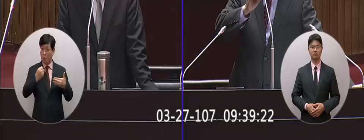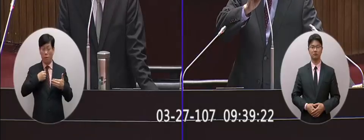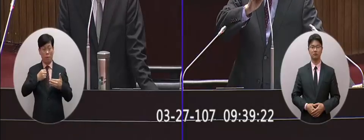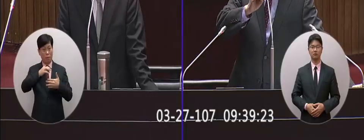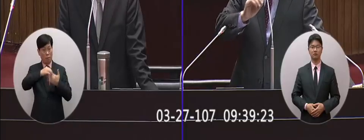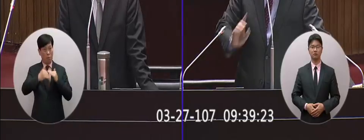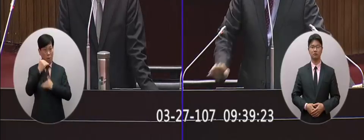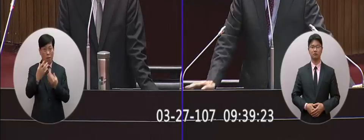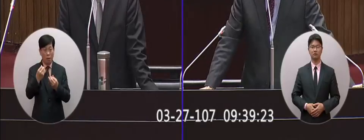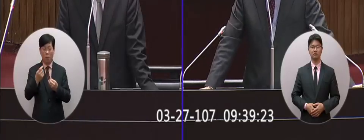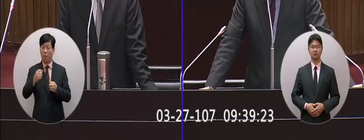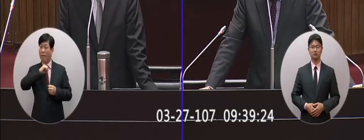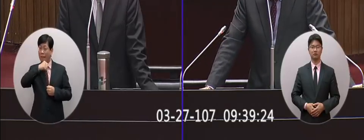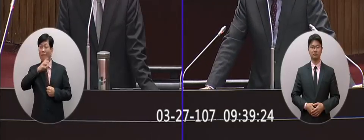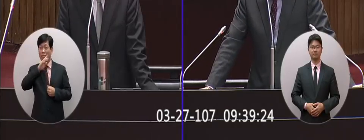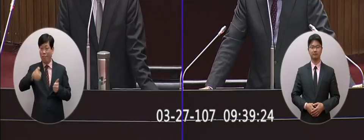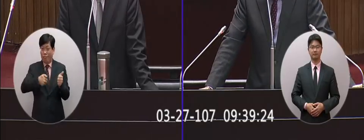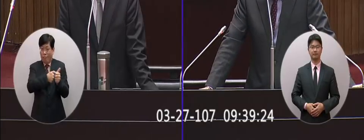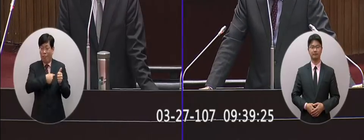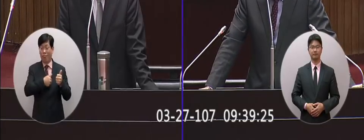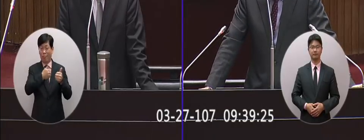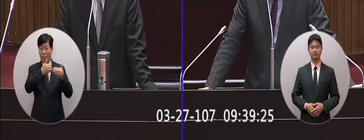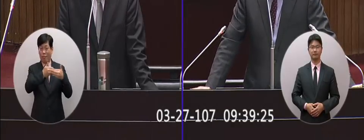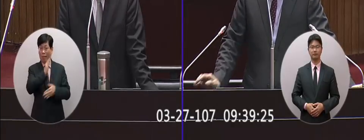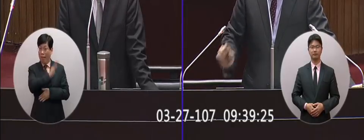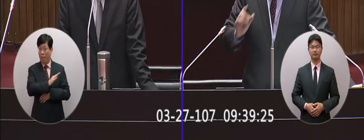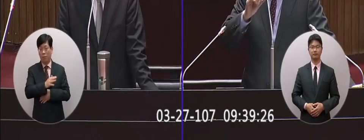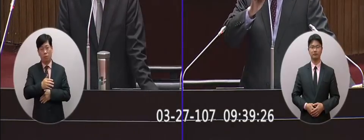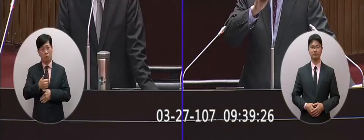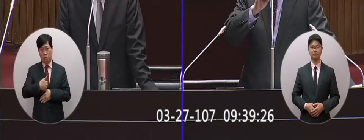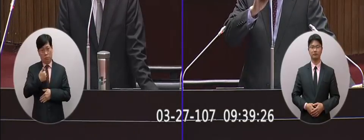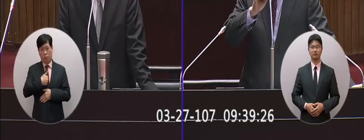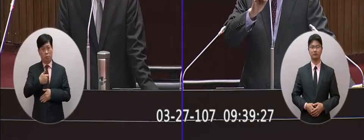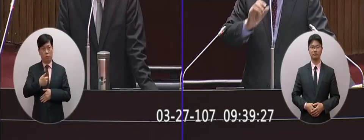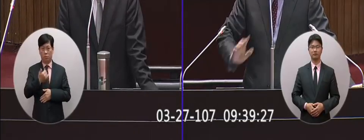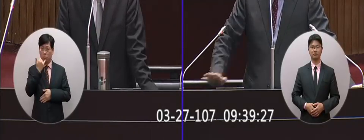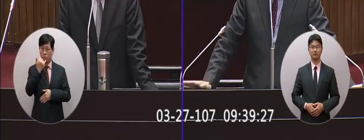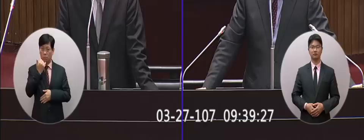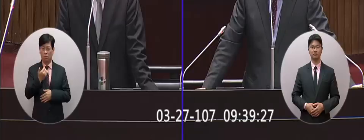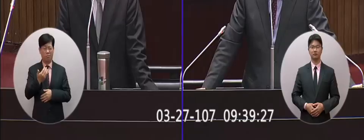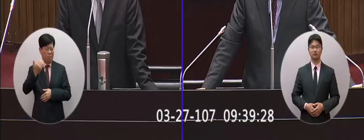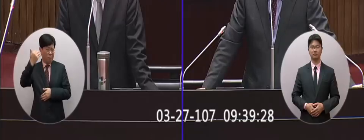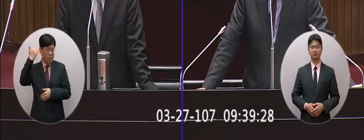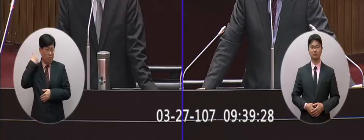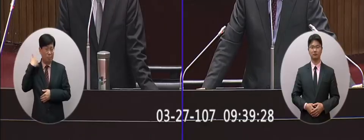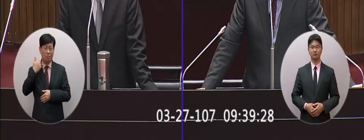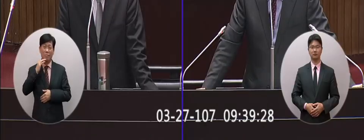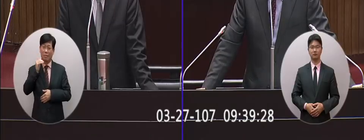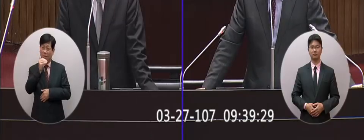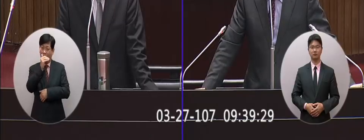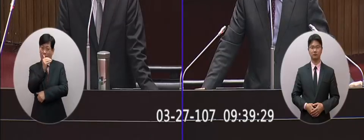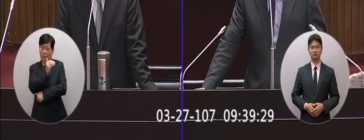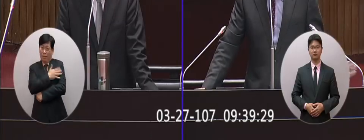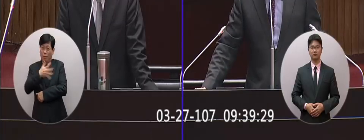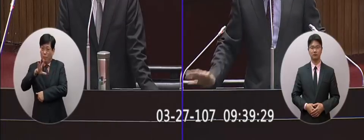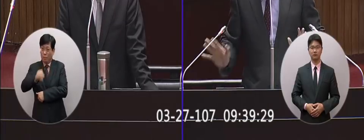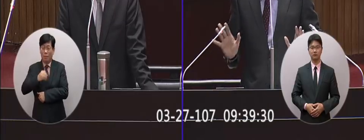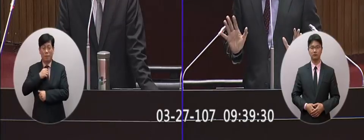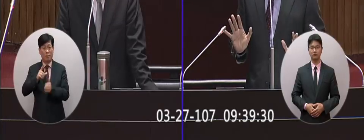定这个前提，说啊台湾是中国的一部分，其实早在这个陈水扁总统时